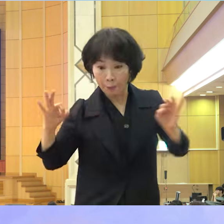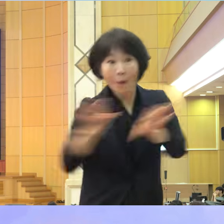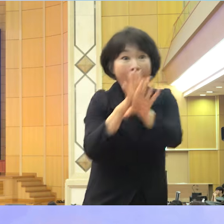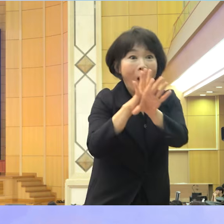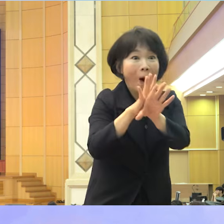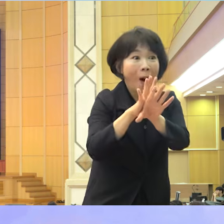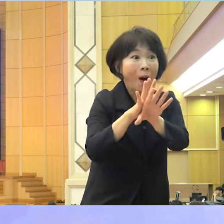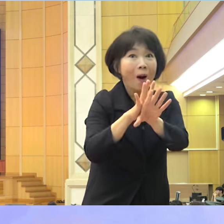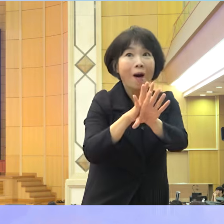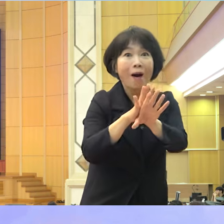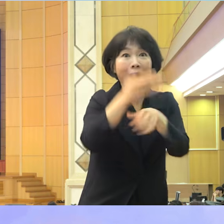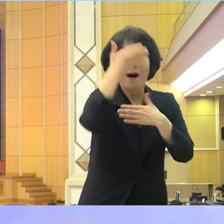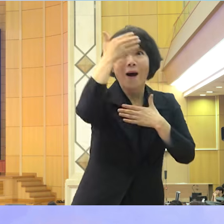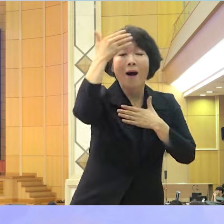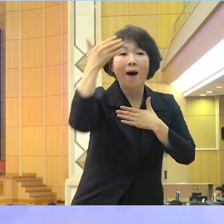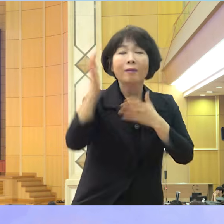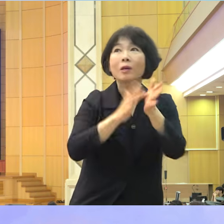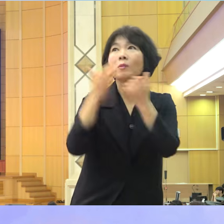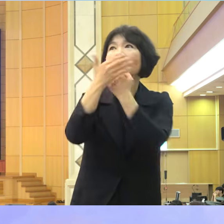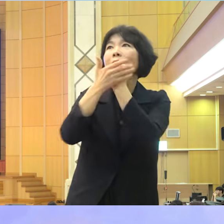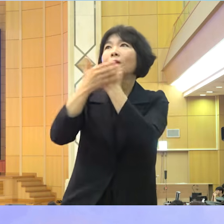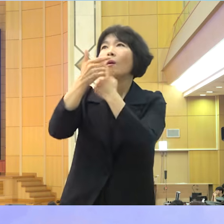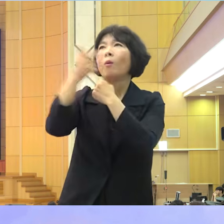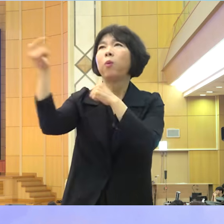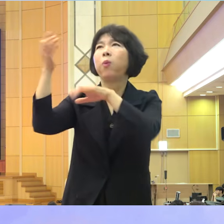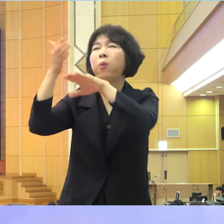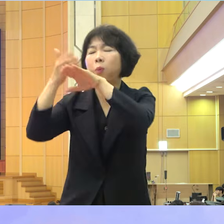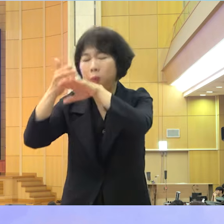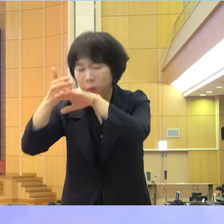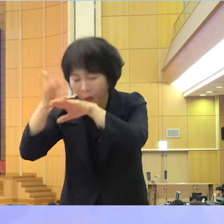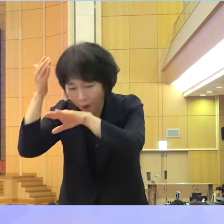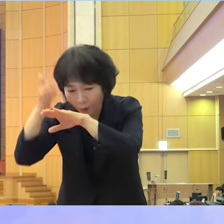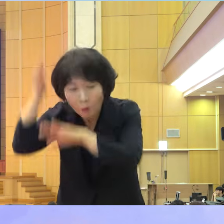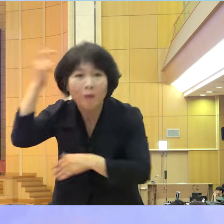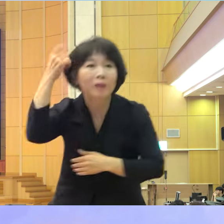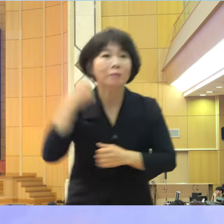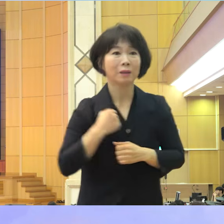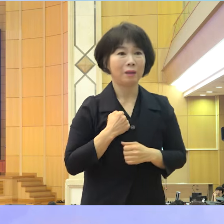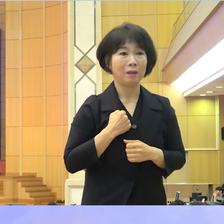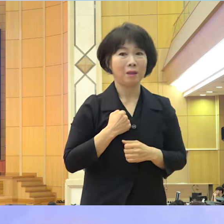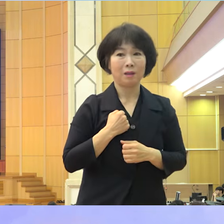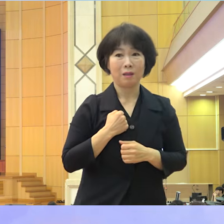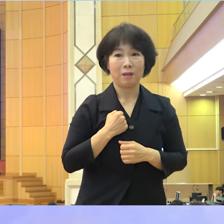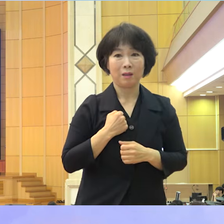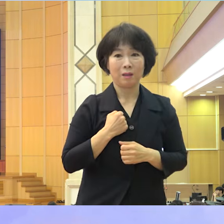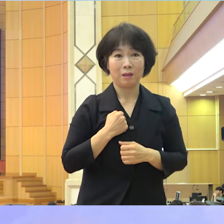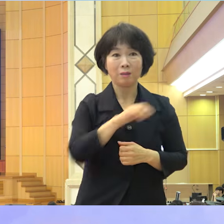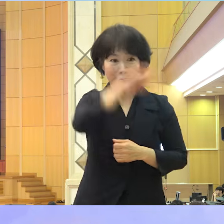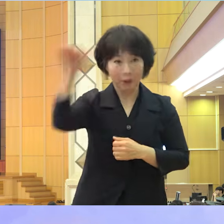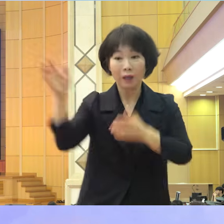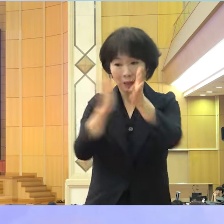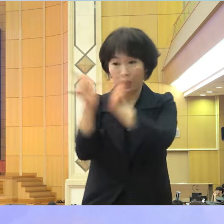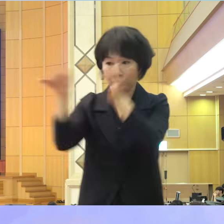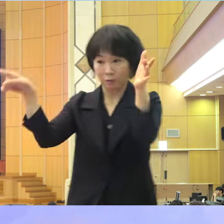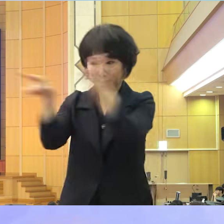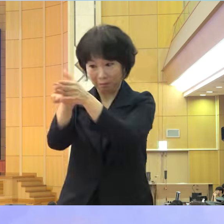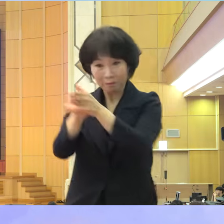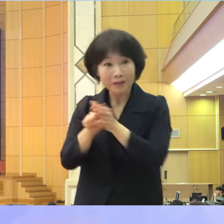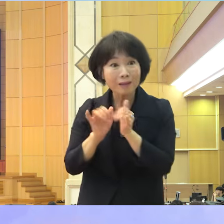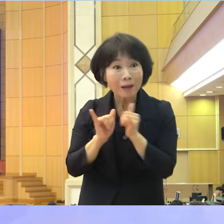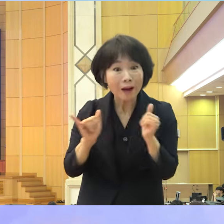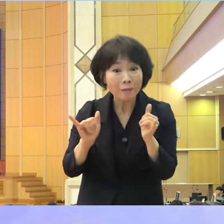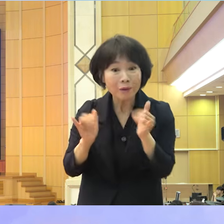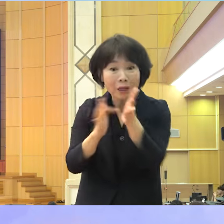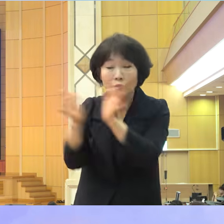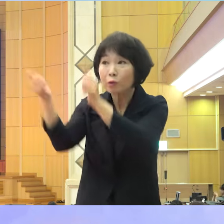것이야. 그러니까 그렇다는 사실을 믿기만 하면 되는 것이야. 믿는 자에게는 예수님이 십자가를 지시고